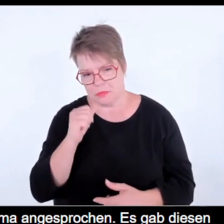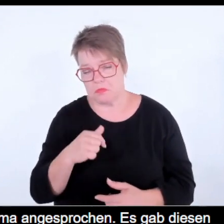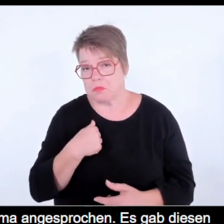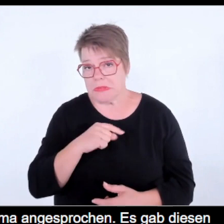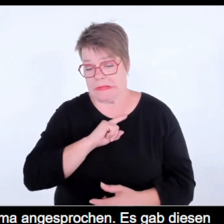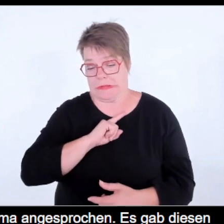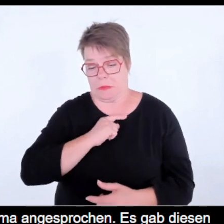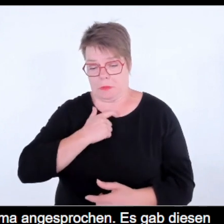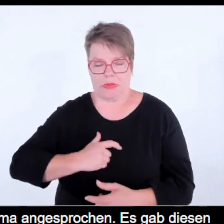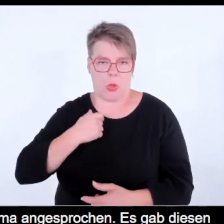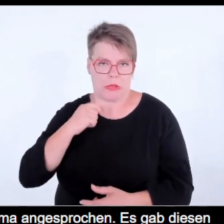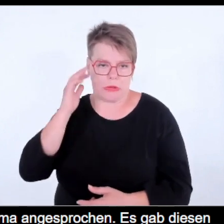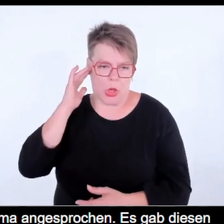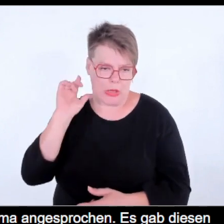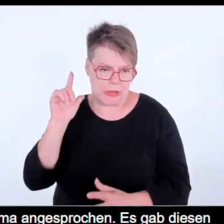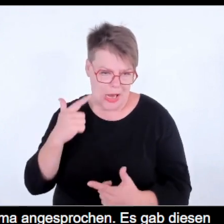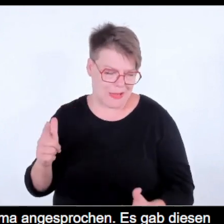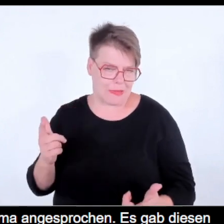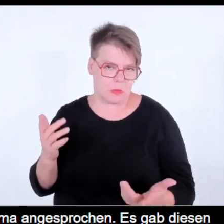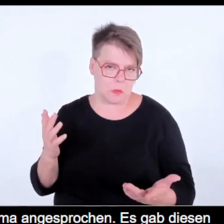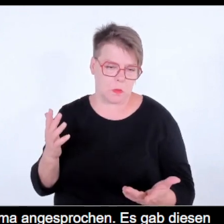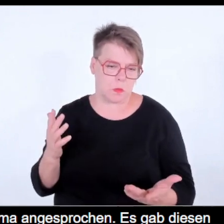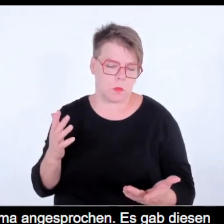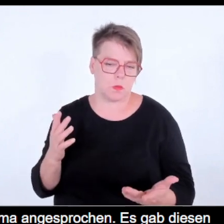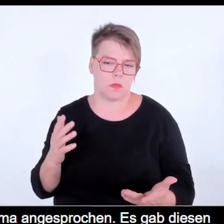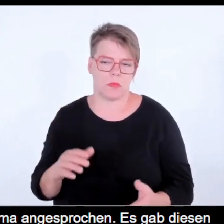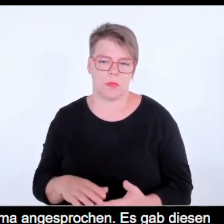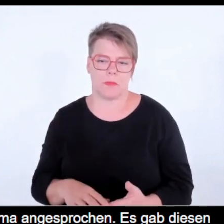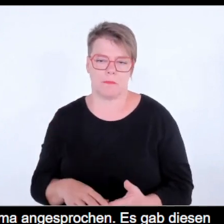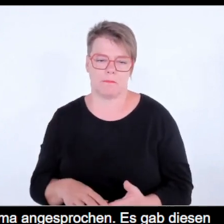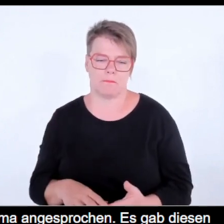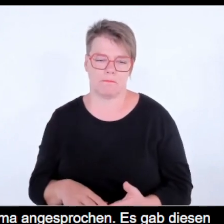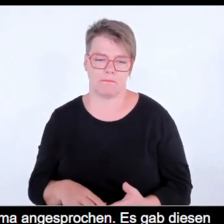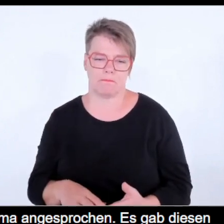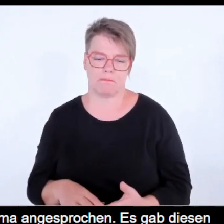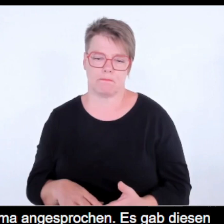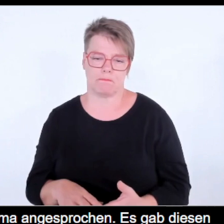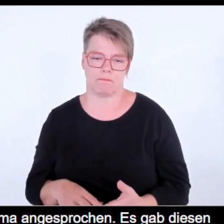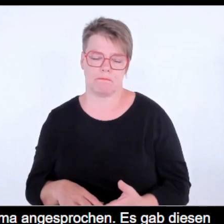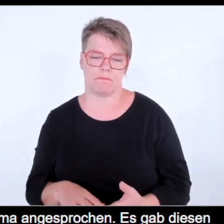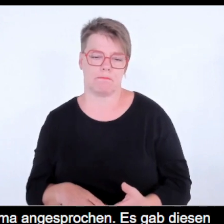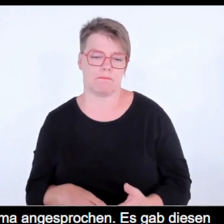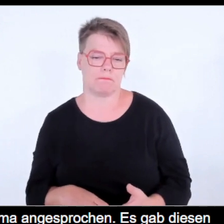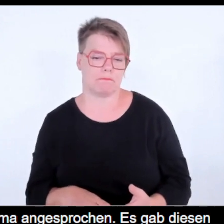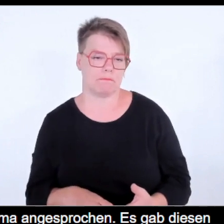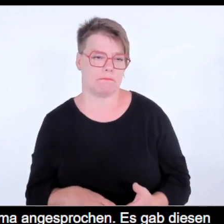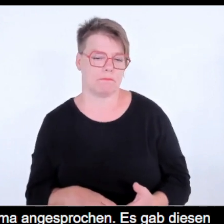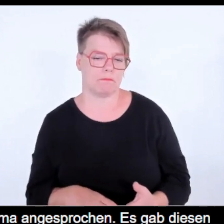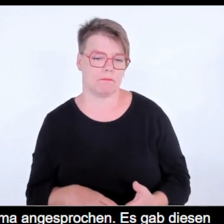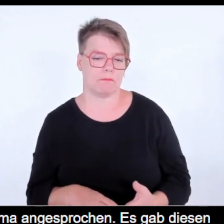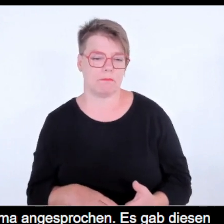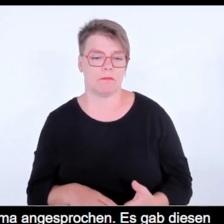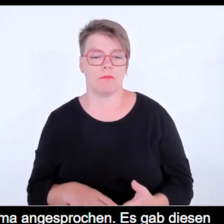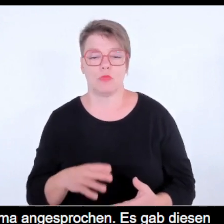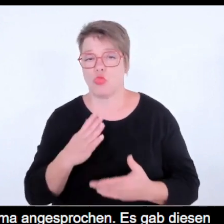keine Sorge. Hat es ja auch schon mal Würfe, Eier gegeben und so weiter. Da ist unsere Polizei sehr stark und deswegen, ich verurteile immer alles, egal auf wen es passiert